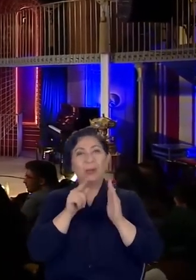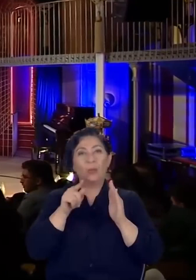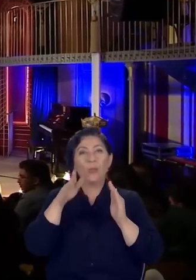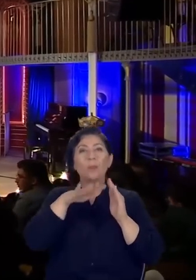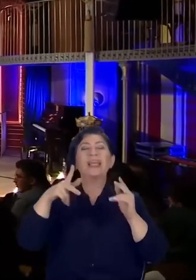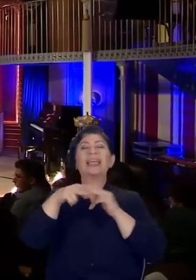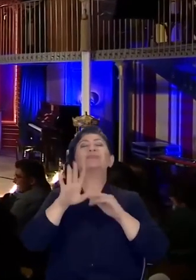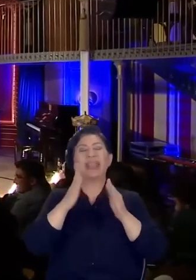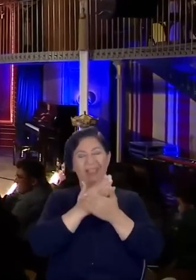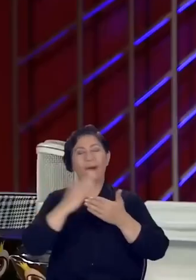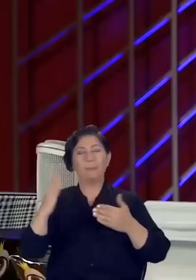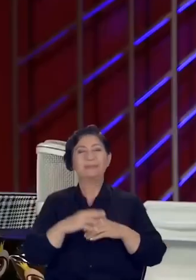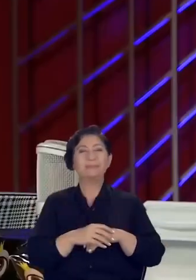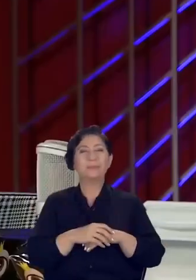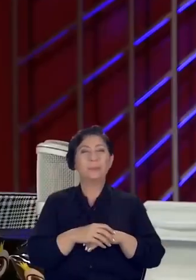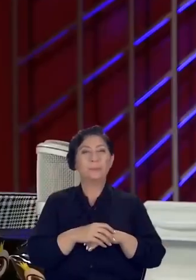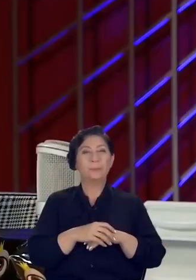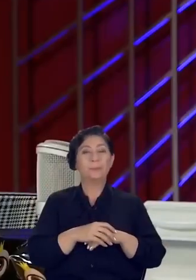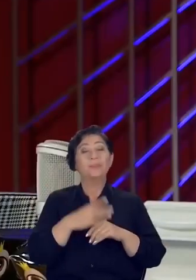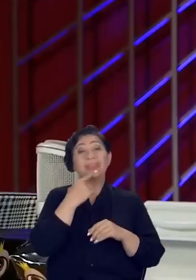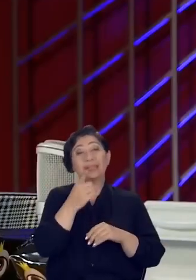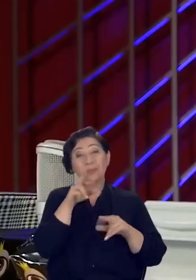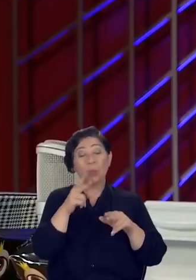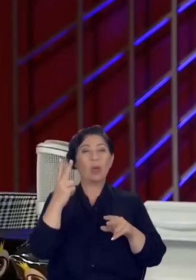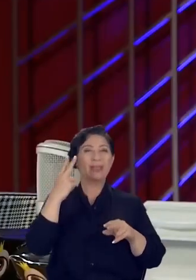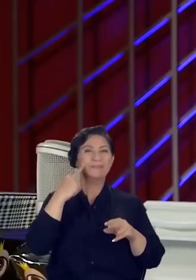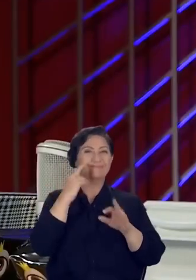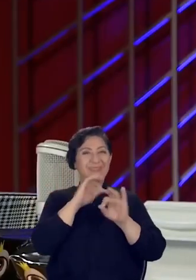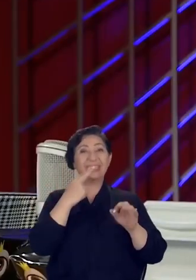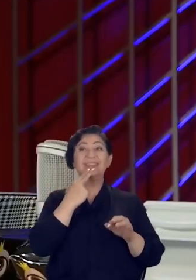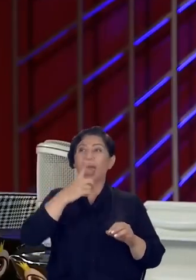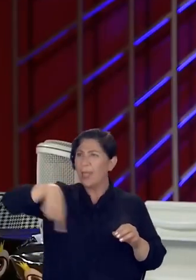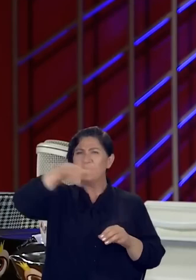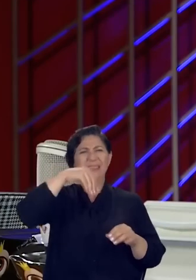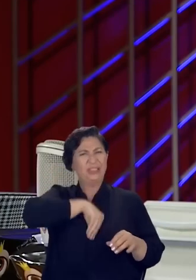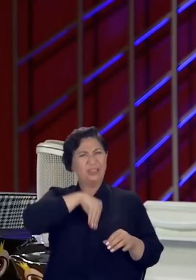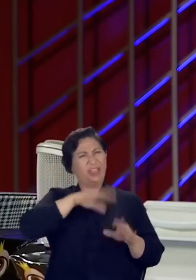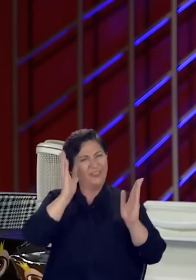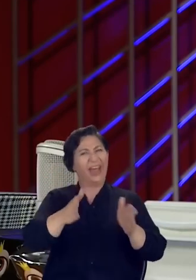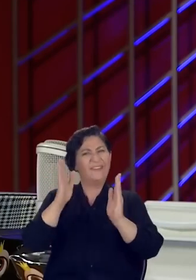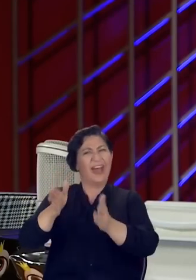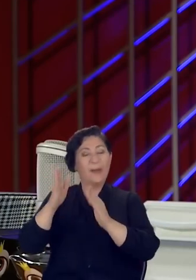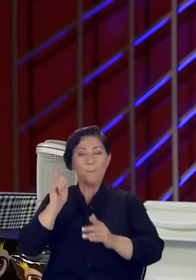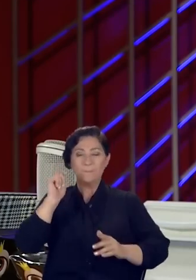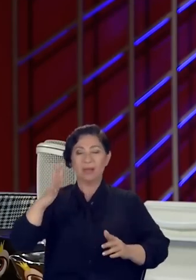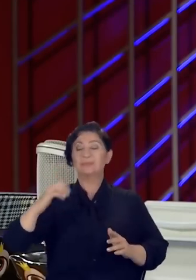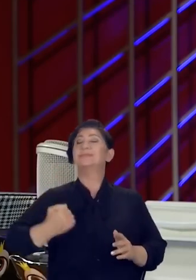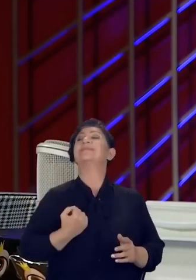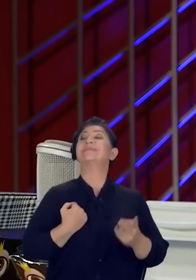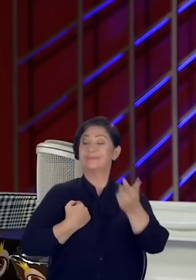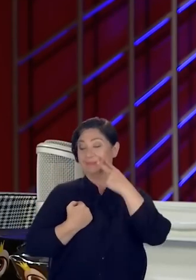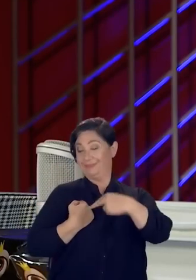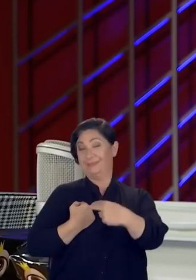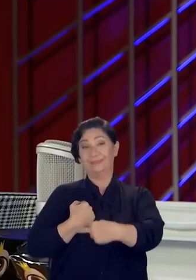bölümü kesmeyin. Evet, devam. Tamam. dediğim gibi bu görgüsüz kadın hepimizin içinde var. Hepimiz bir pahalı çanta aldığımızda ister istemez